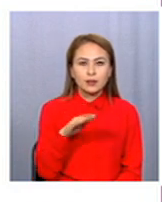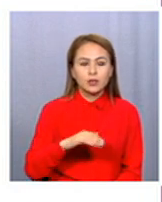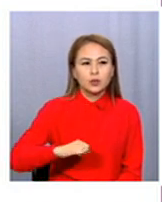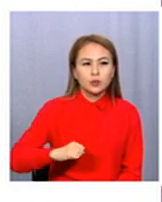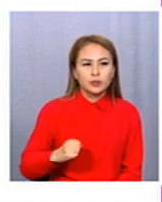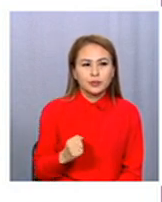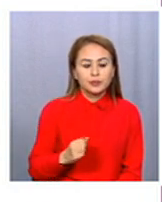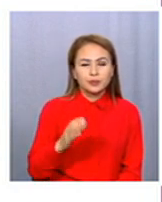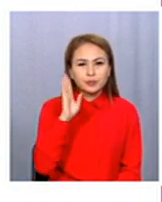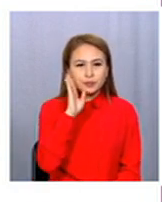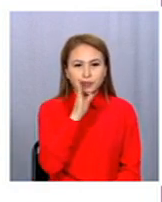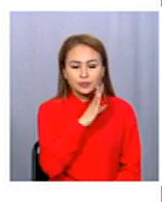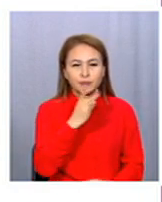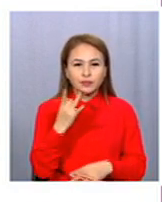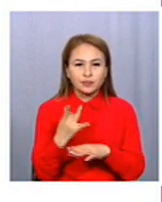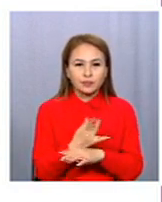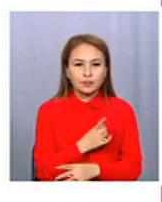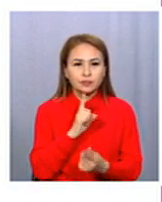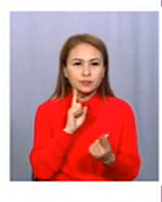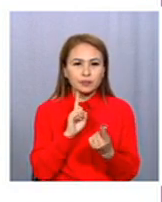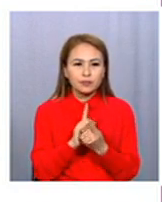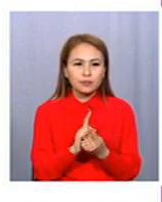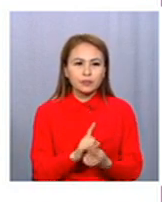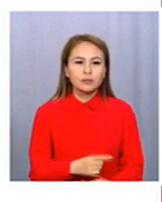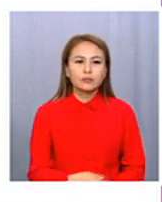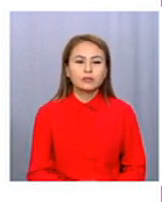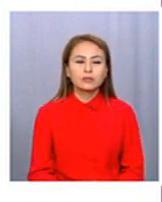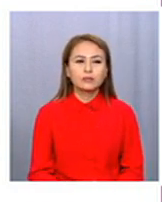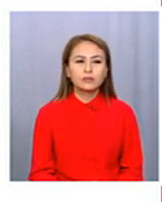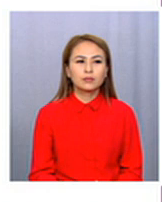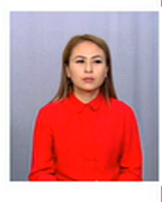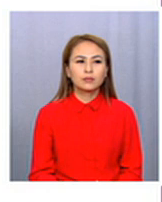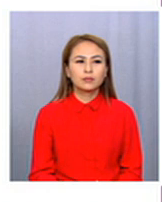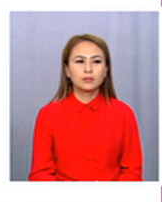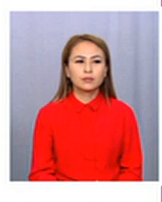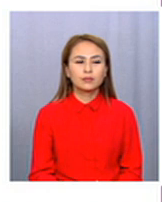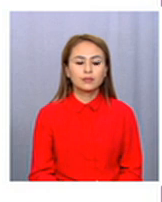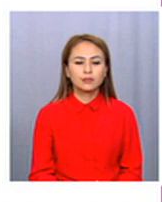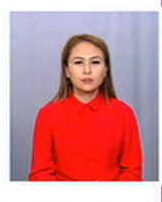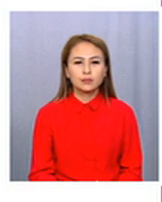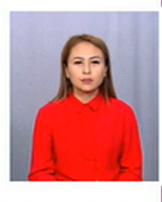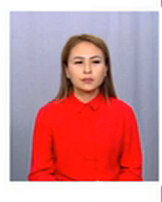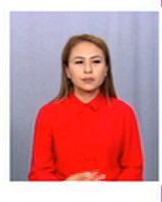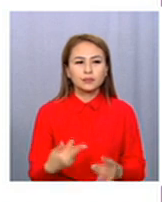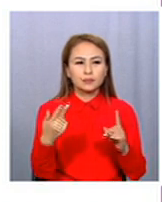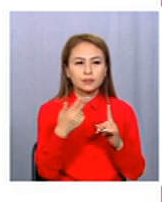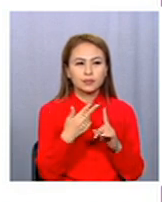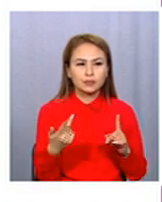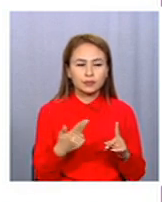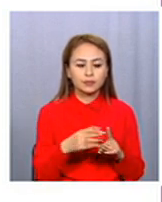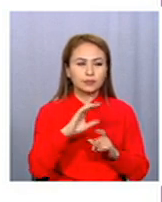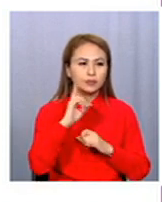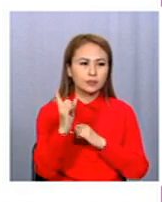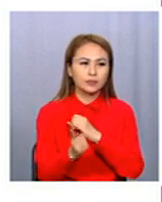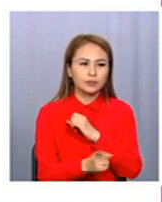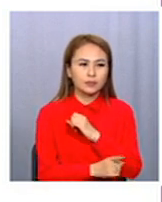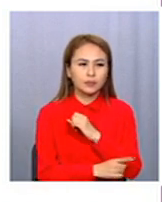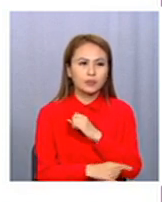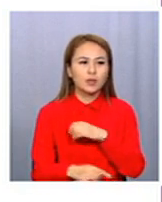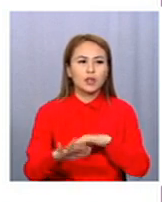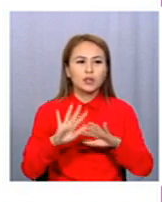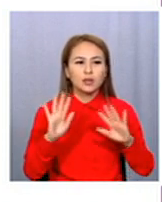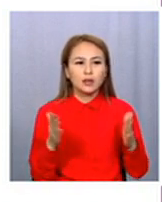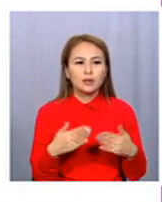анасымен алғаш кездескендегі алған әсерінен үзінді. Шығарманың шарықтау шегі.